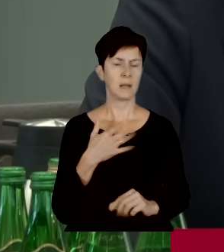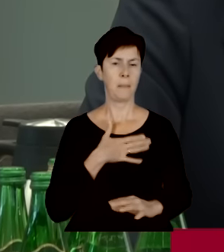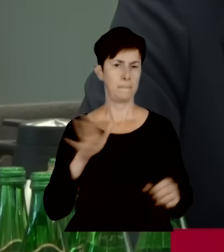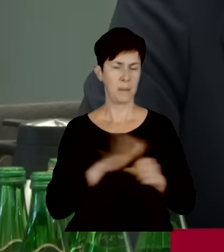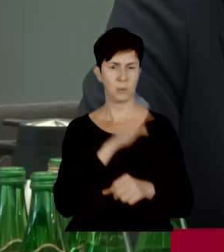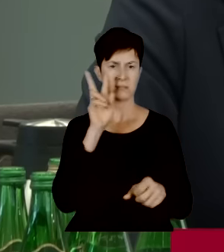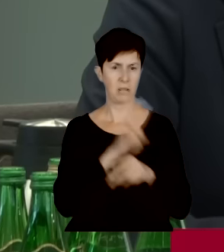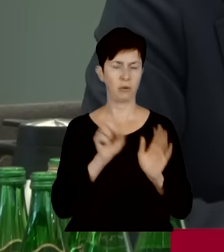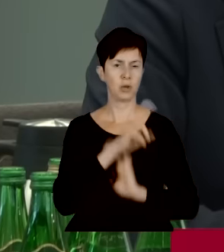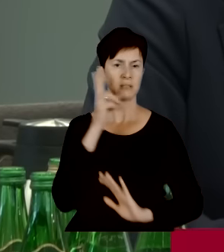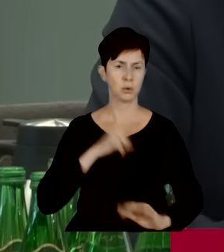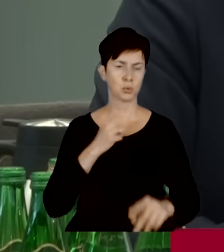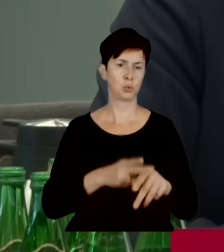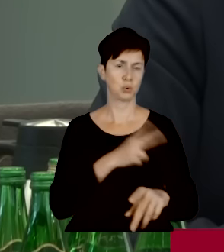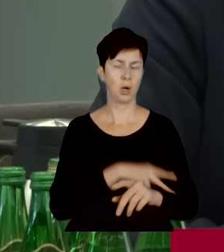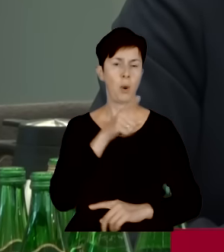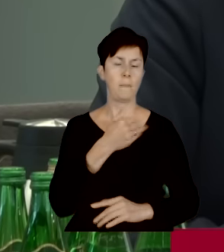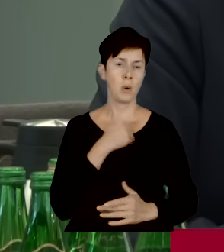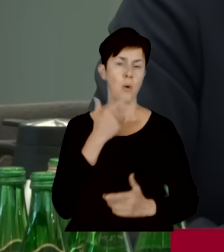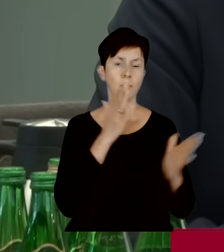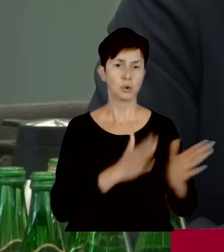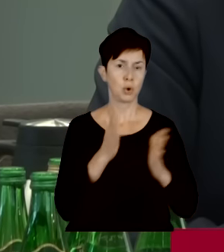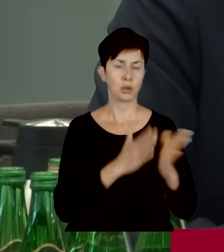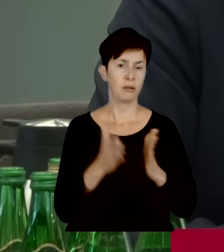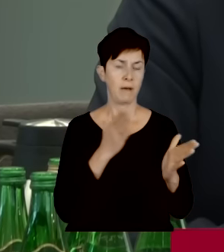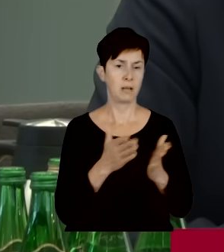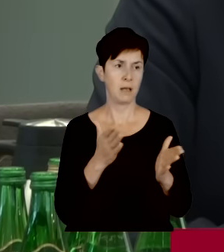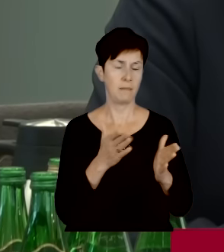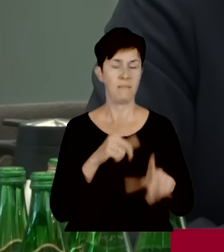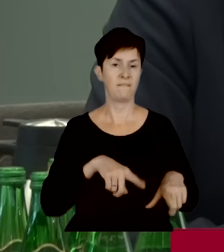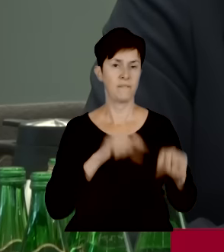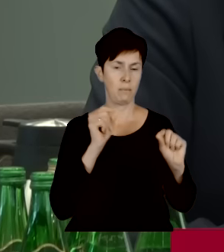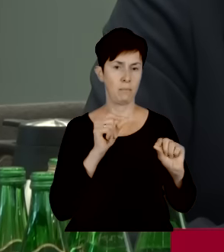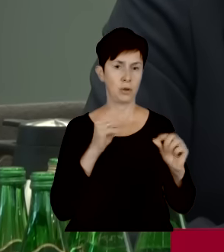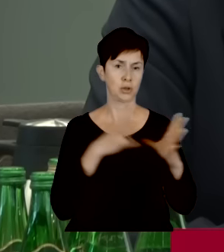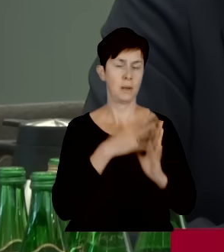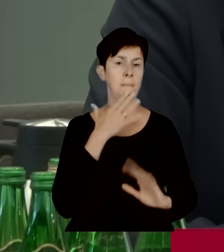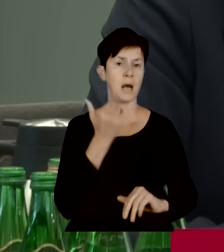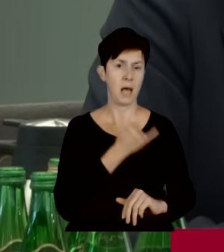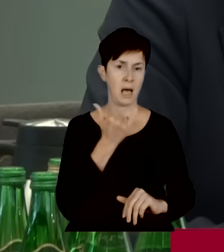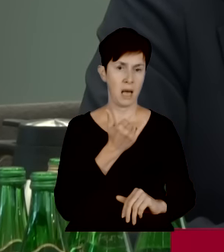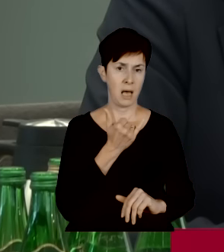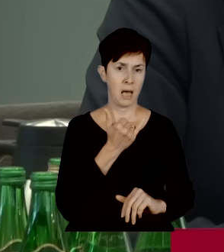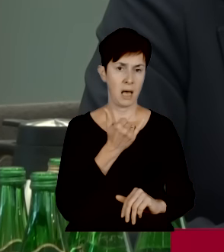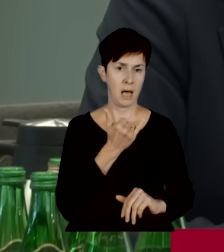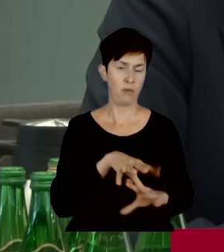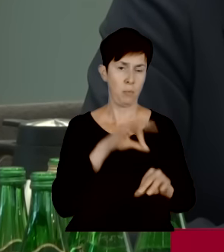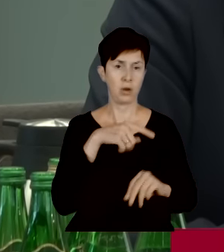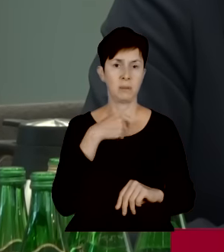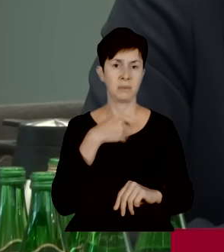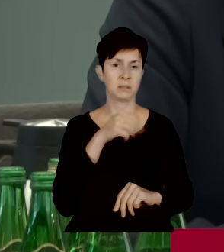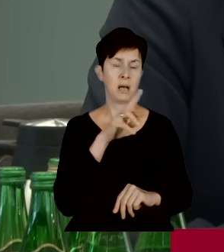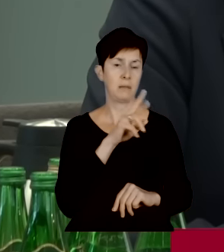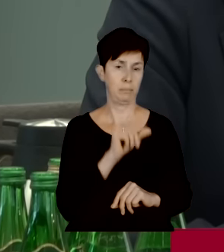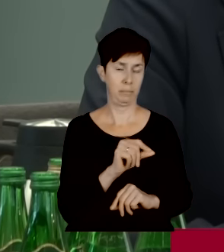instytucji i urzędów które przygotowywały wybory 10 maja wybory prezydenta RP że dochowaj